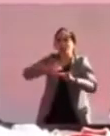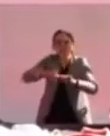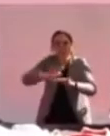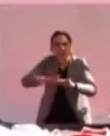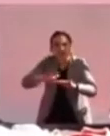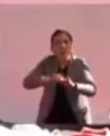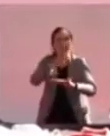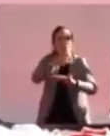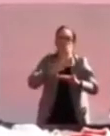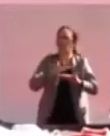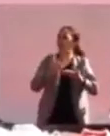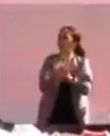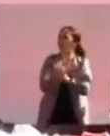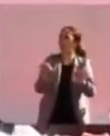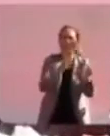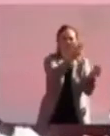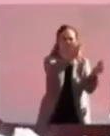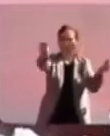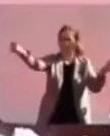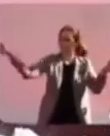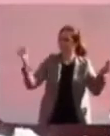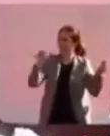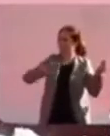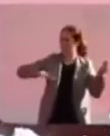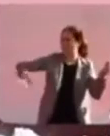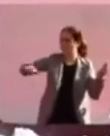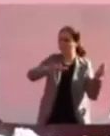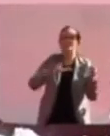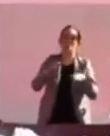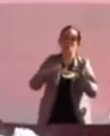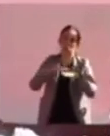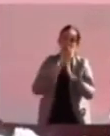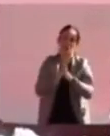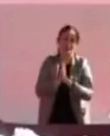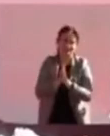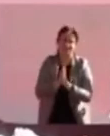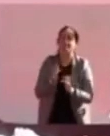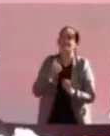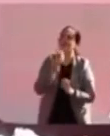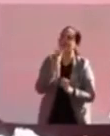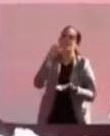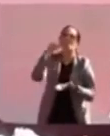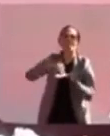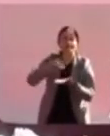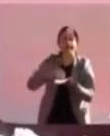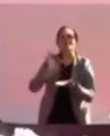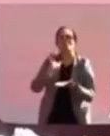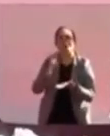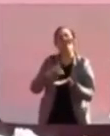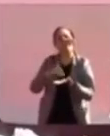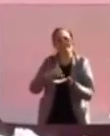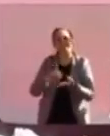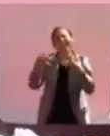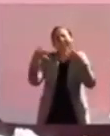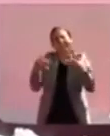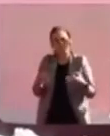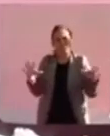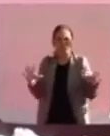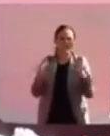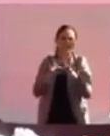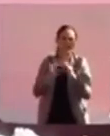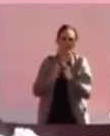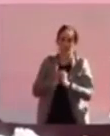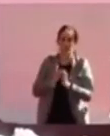stati messi a vostra disposizione vogliamo esserci vogliamo farlo in sicurezza perché quello che i delegati che ascolteremo